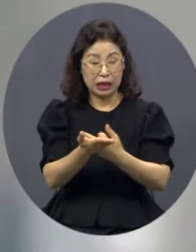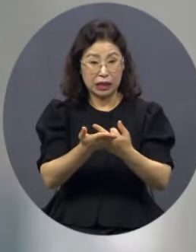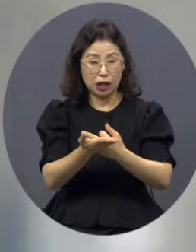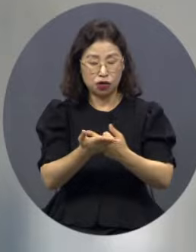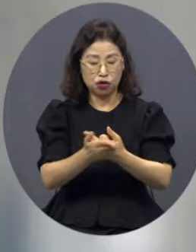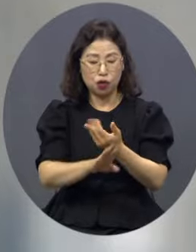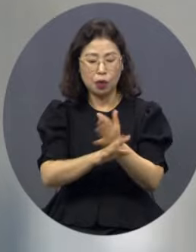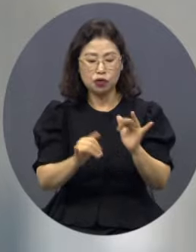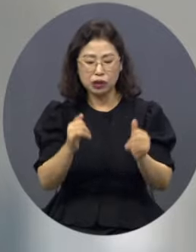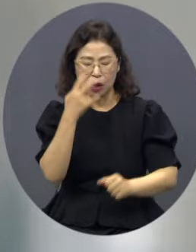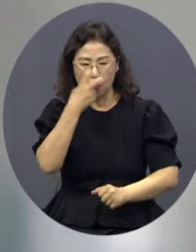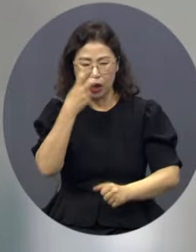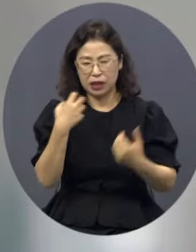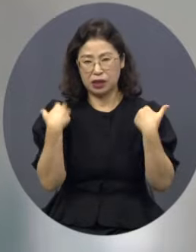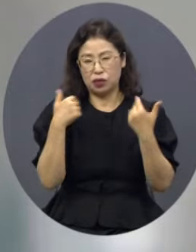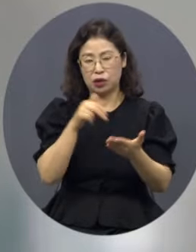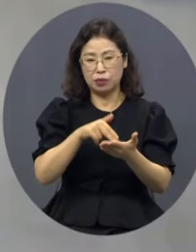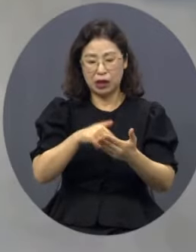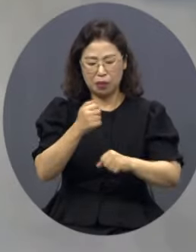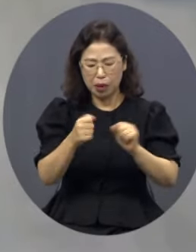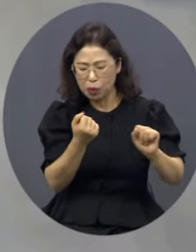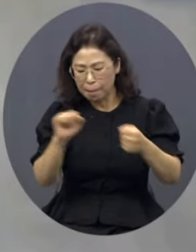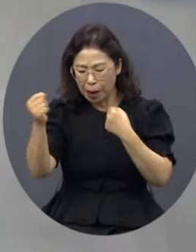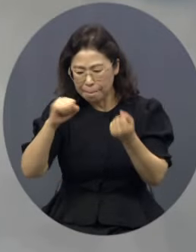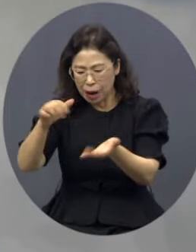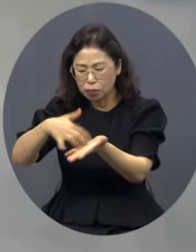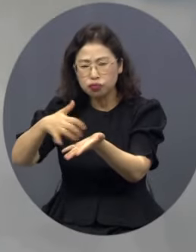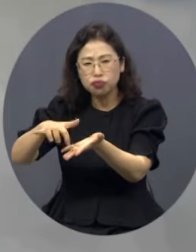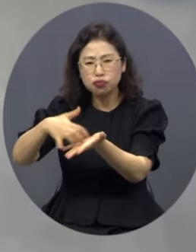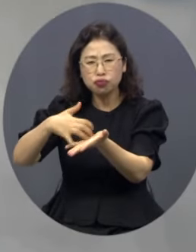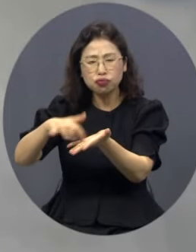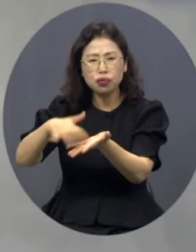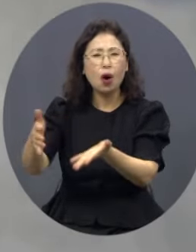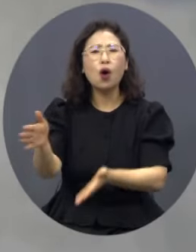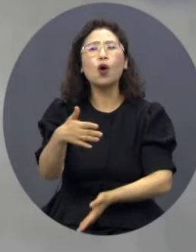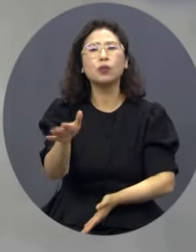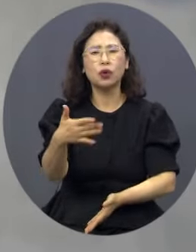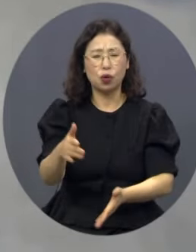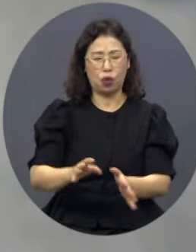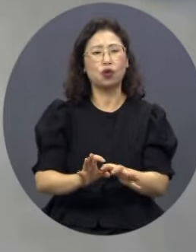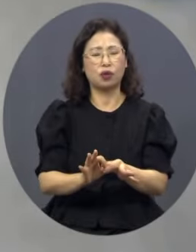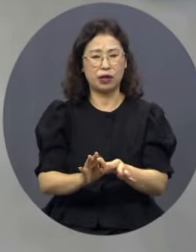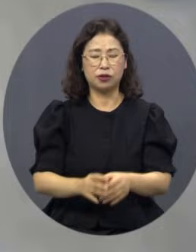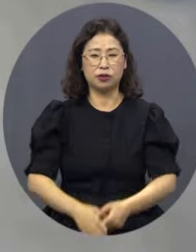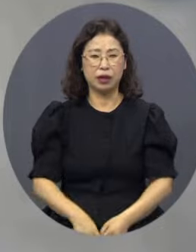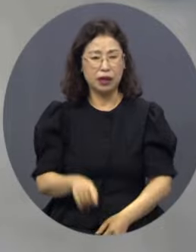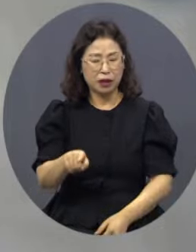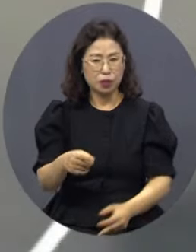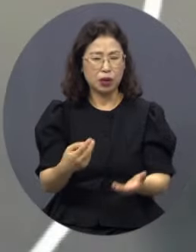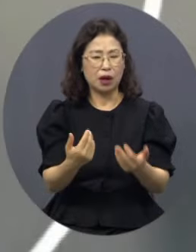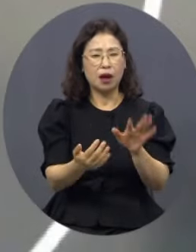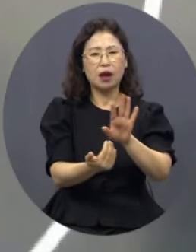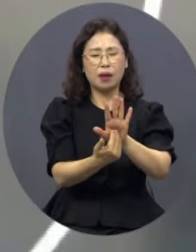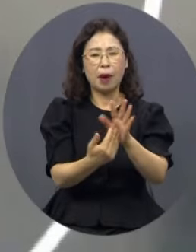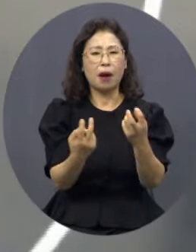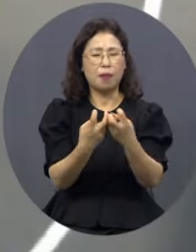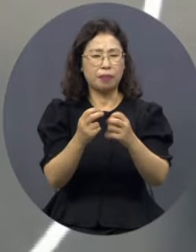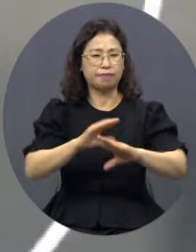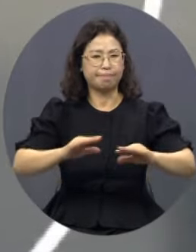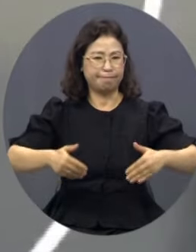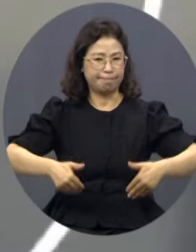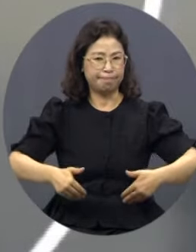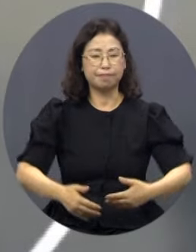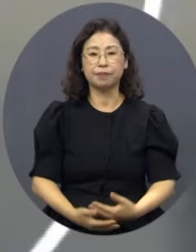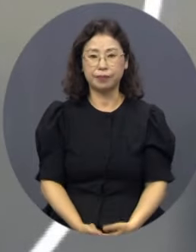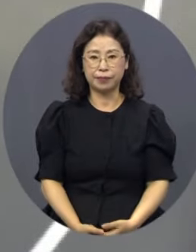외국인청은 실제 무단 이탈한 사람들이 얼마인지 별도로 통계를 작성하지 않고 있다고 밝혀 대책이 필요해 보입니다